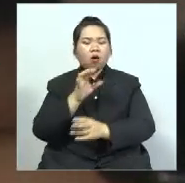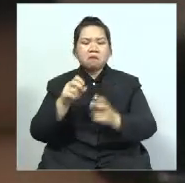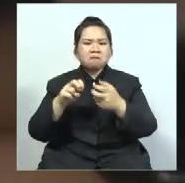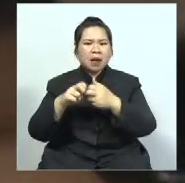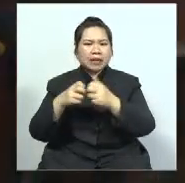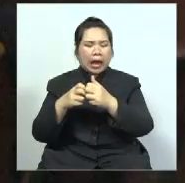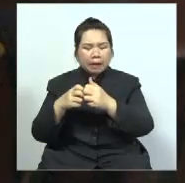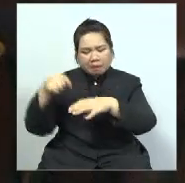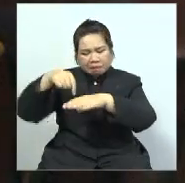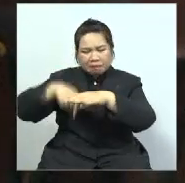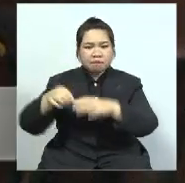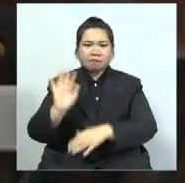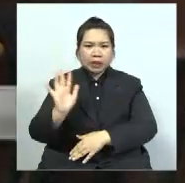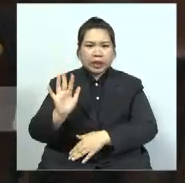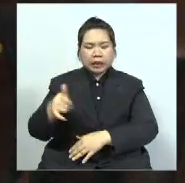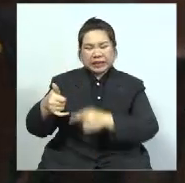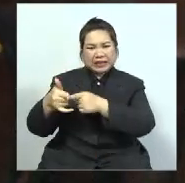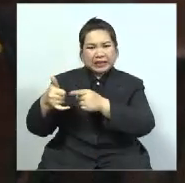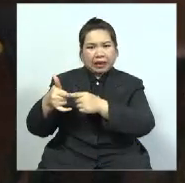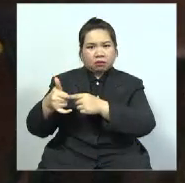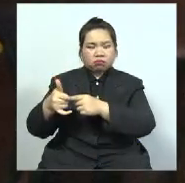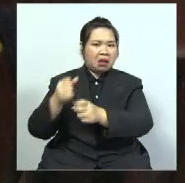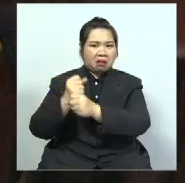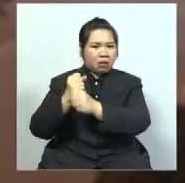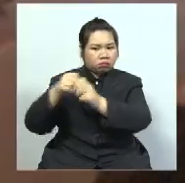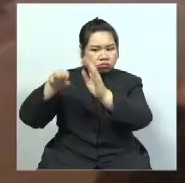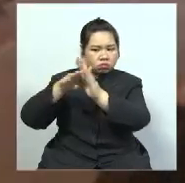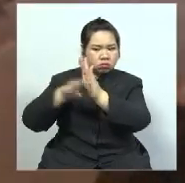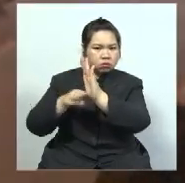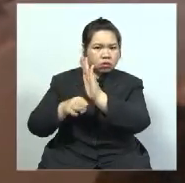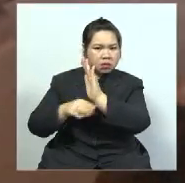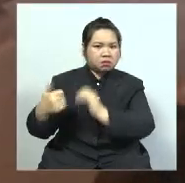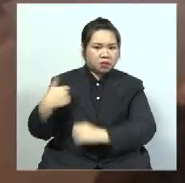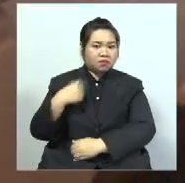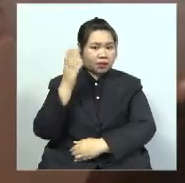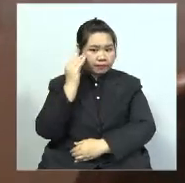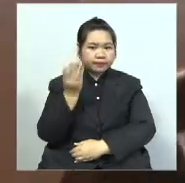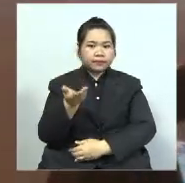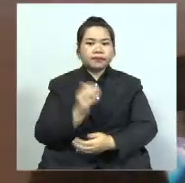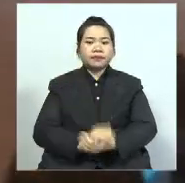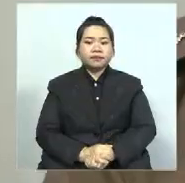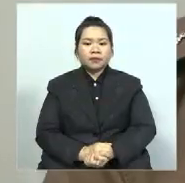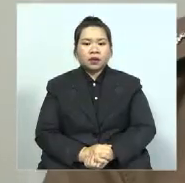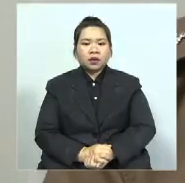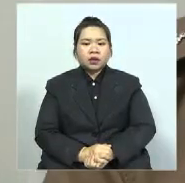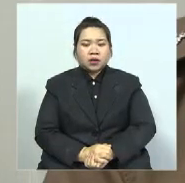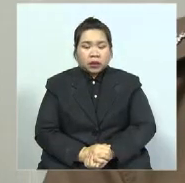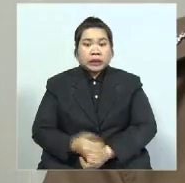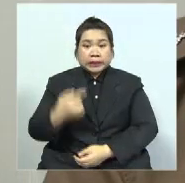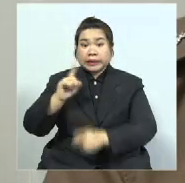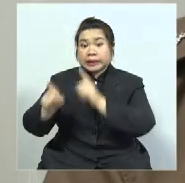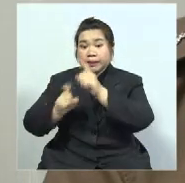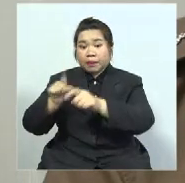ซับซ้อนเพราะว่าผู้ต้องหาได้กระทำการเป็นขั้นตอนเดี๋ยวฟังประเด็นนี้เพิ่มเติมก่อนค่ะ ตามที่ซักถ